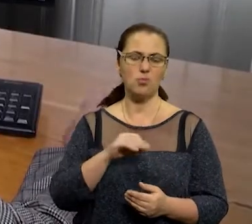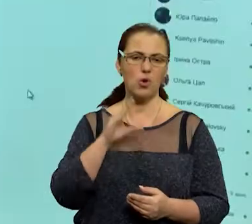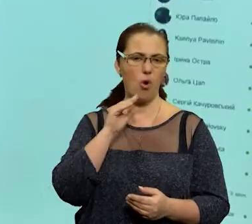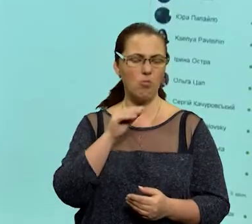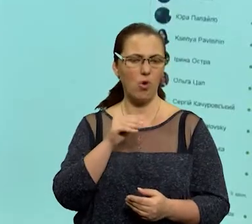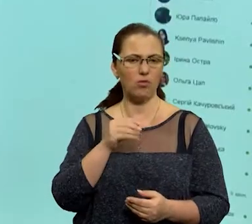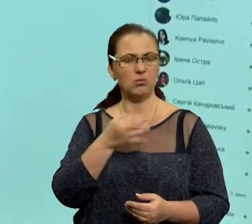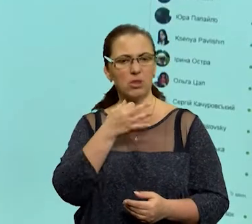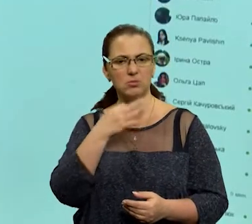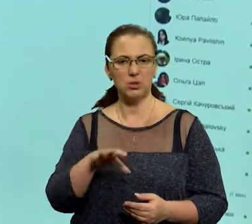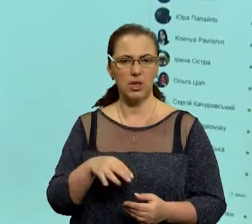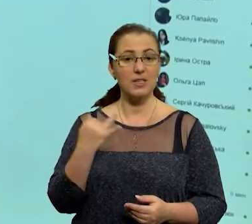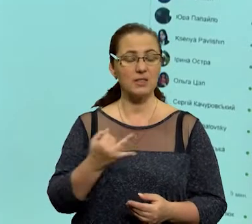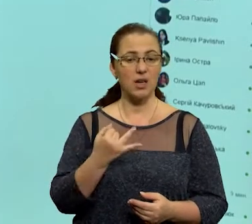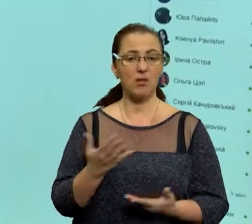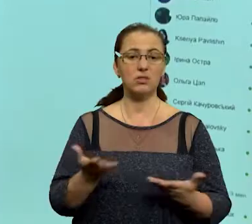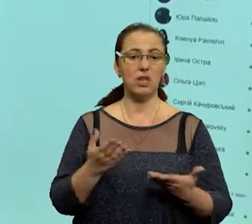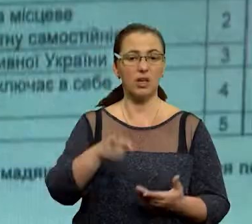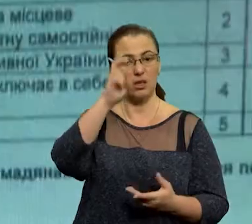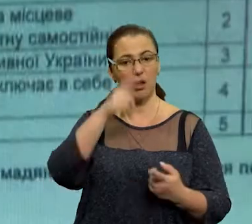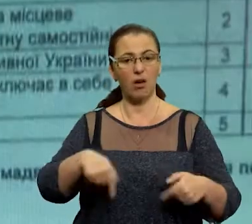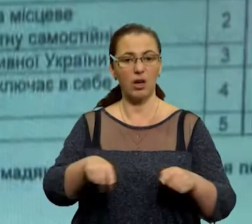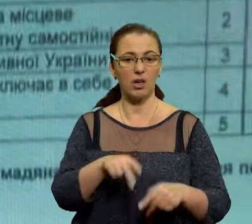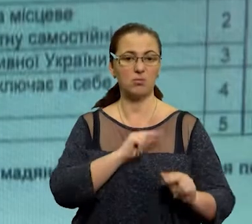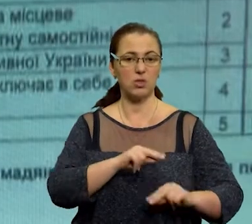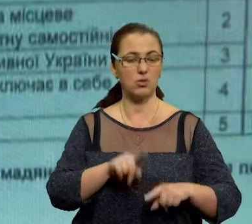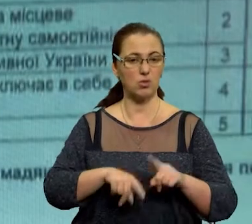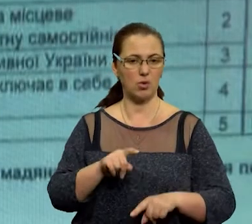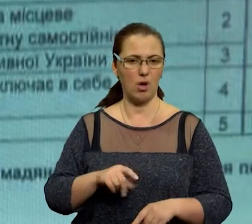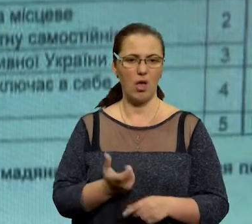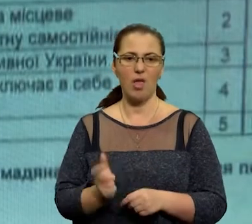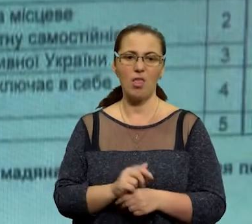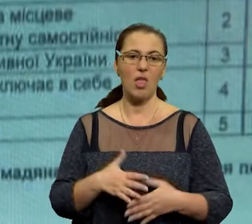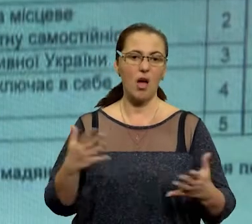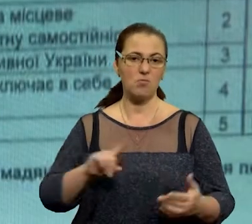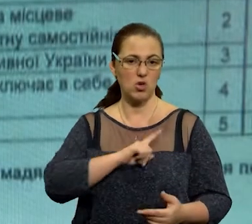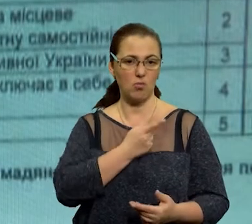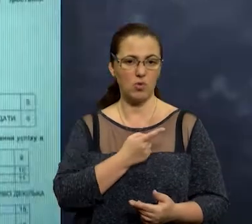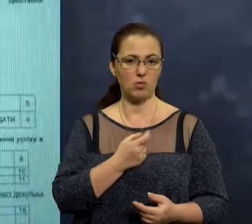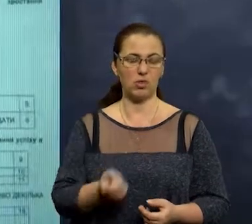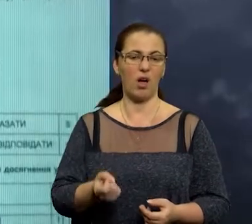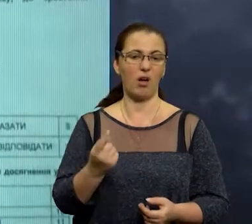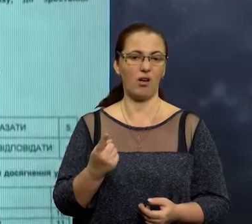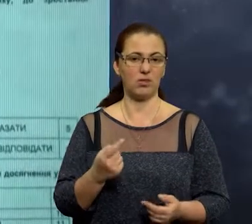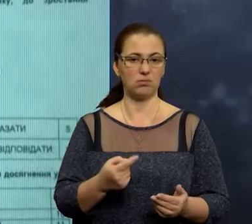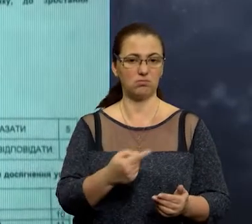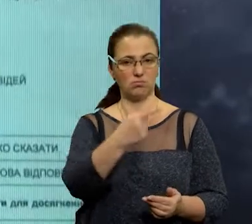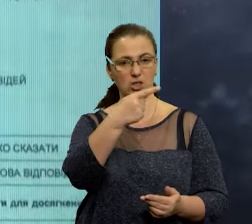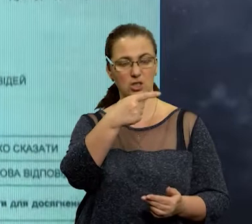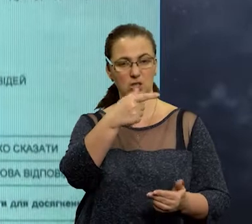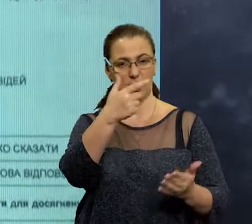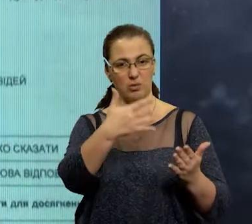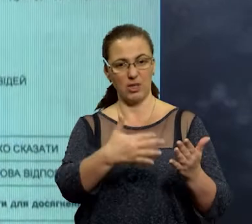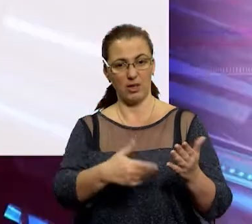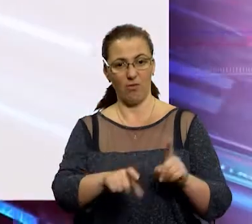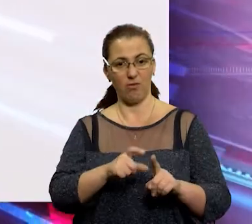вподобання, цікавилися, у яких країнах працюють родичі. Утім, найбільше обурення викликає перший пункт опитування, а саме запропоновані